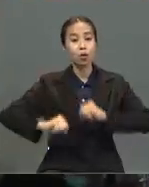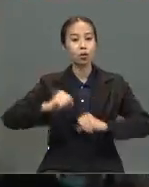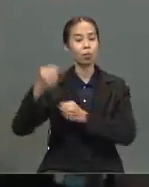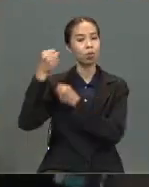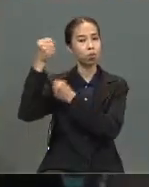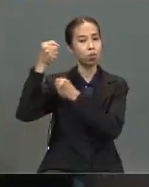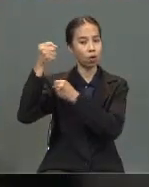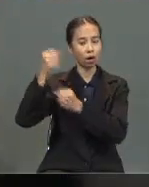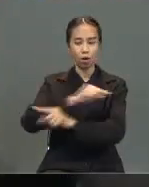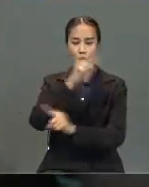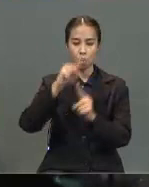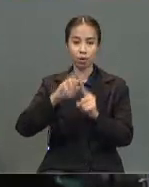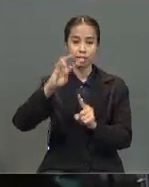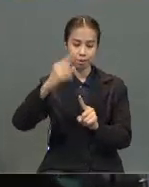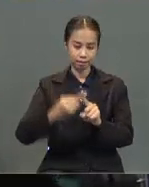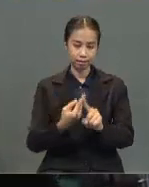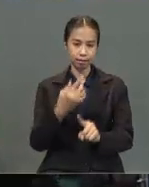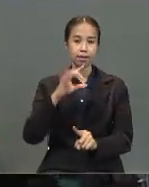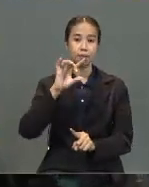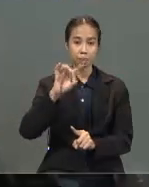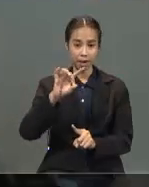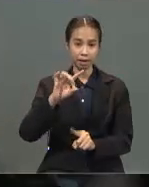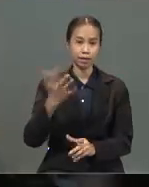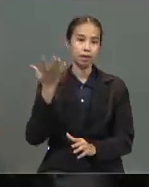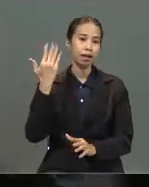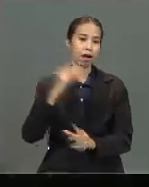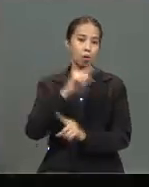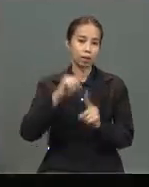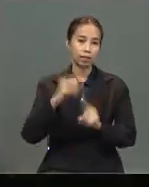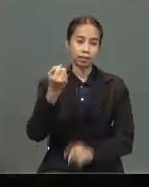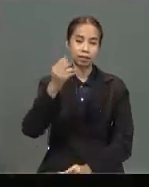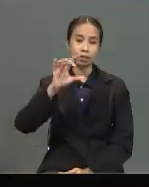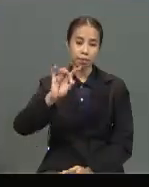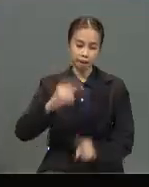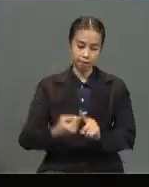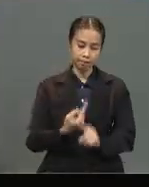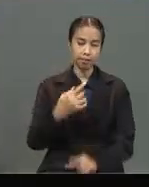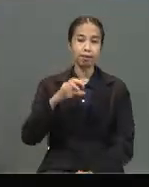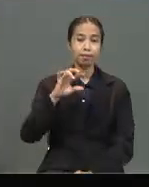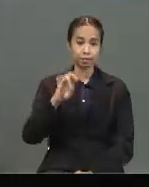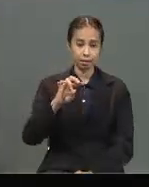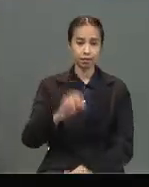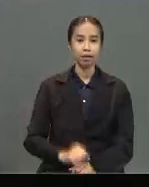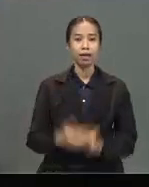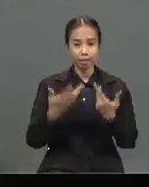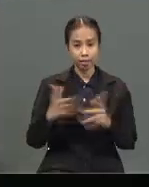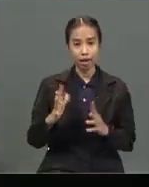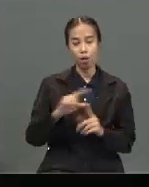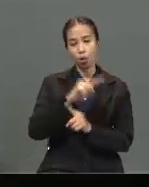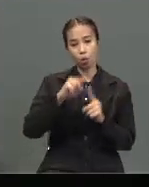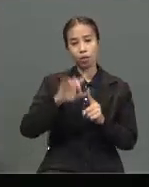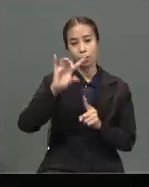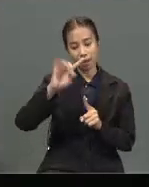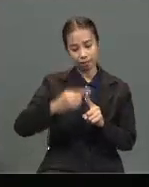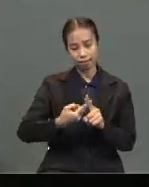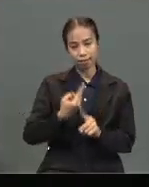ถูกจับกุมเมื่อ 7สิงหาคมจากกรณีการชุมนุมเมื่อวันที่ 18กรกฎาคมครับก็มามาศาลในวันที่